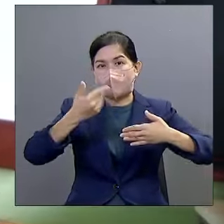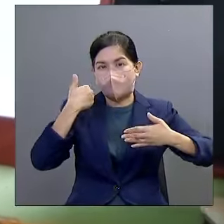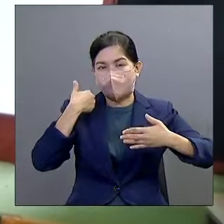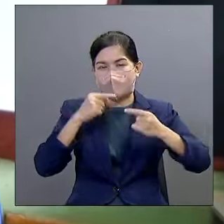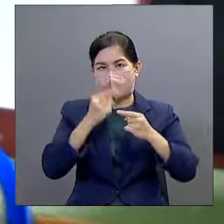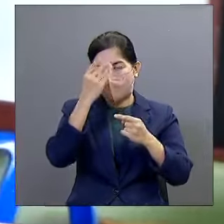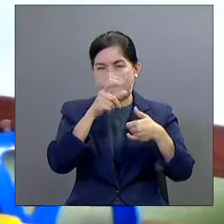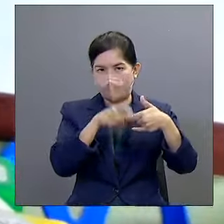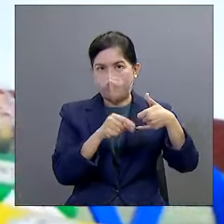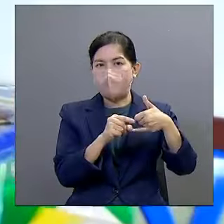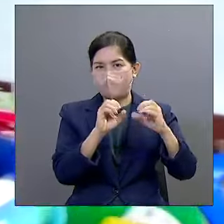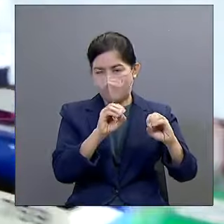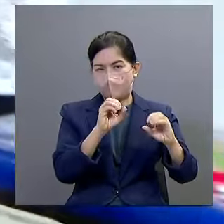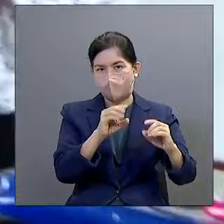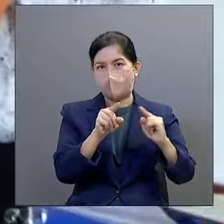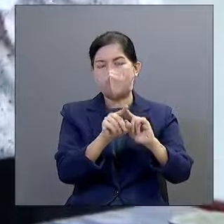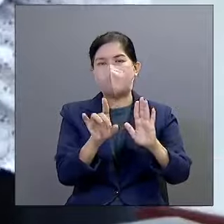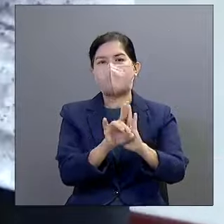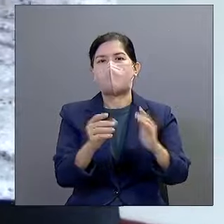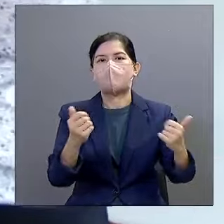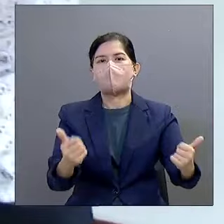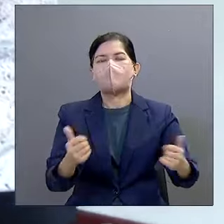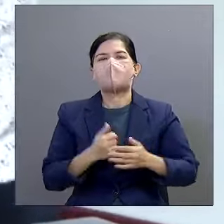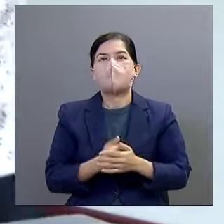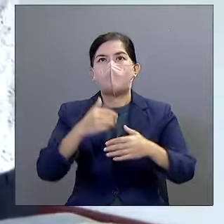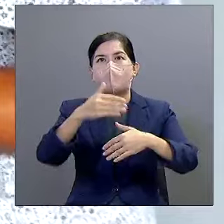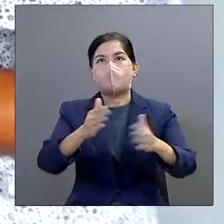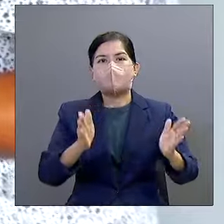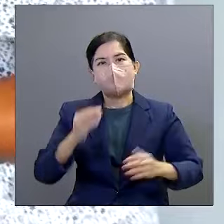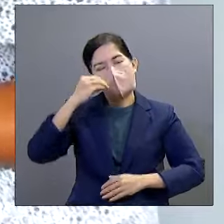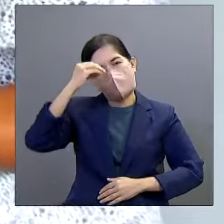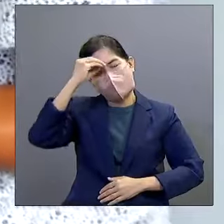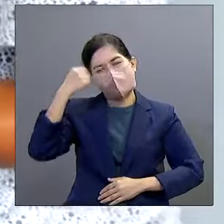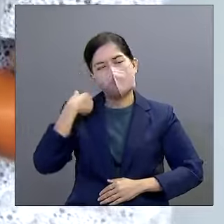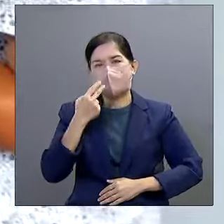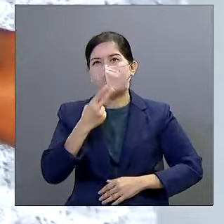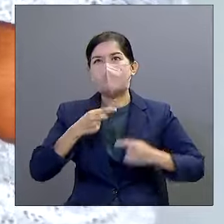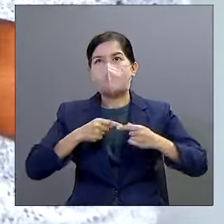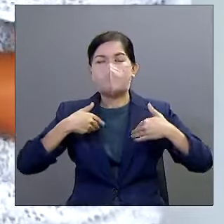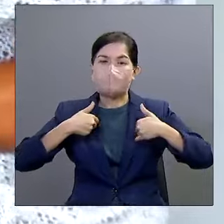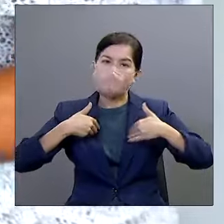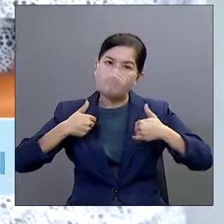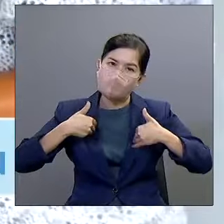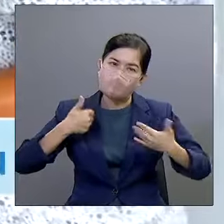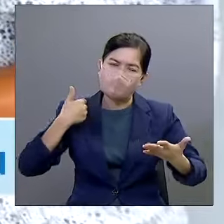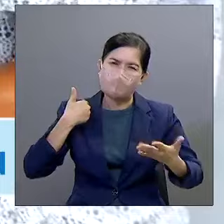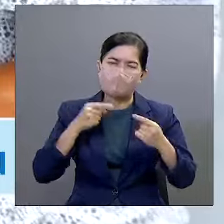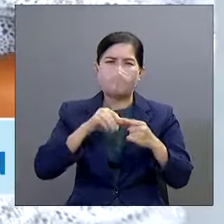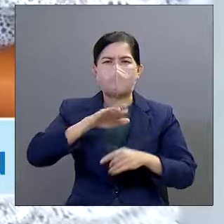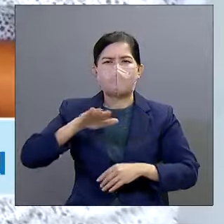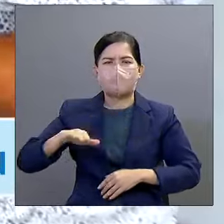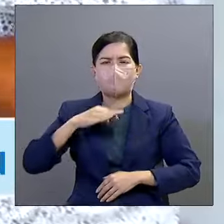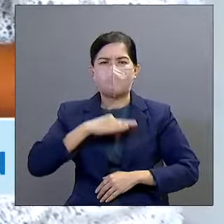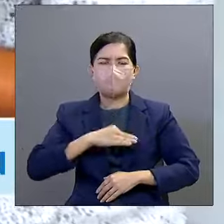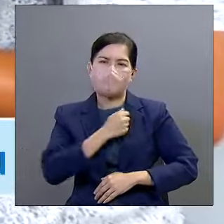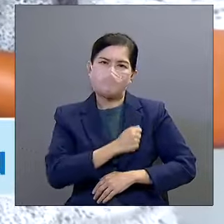ว่าวันนี้คุณครูจะมาสอนหนังสือที่นี่เป็นวันสุดท้ายบรรยากาศในห้องเรียนก็มีแต่ความสุขสนุกสนานครับจนมีนักเรียนคนหนึ่งได้บอกว่ารู้สึกเสียใจนะเพราะว่ารู้สึ